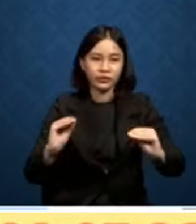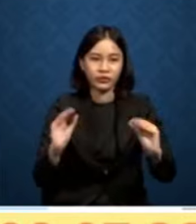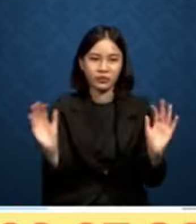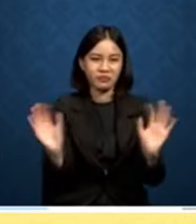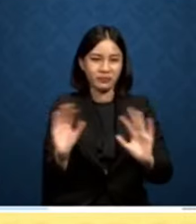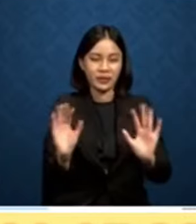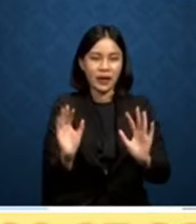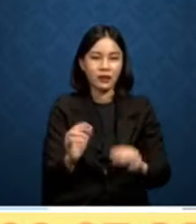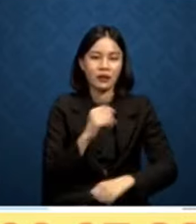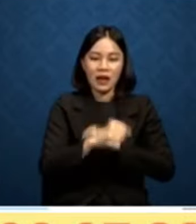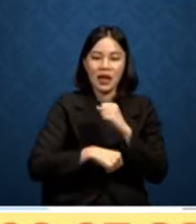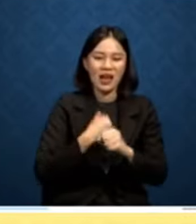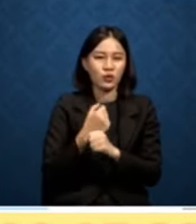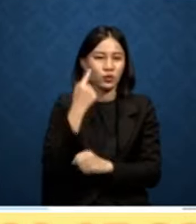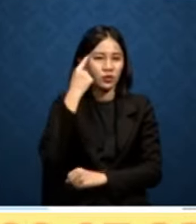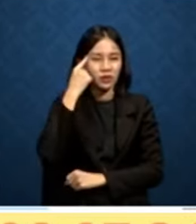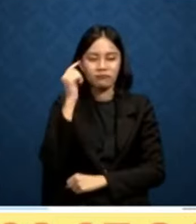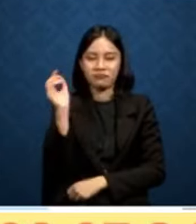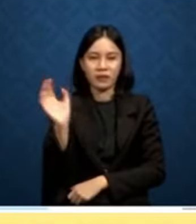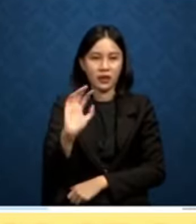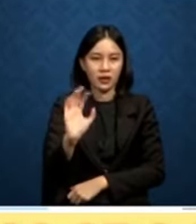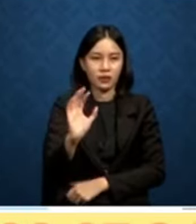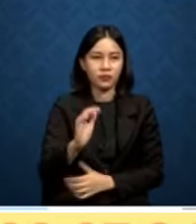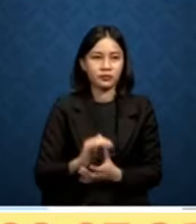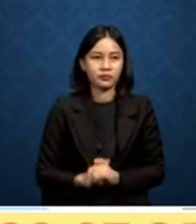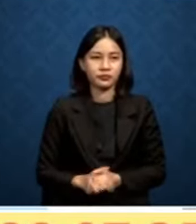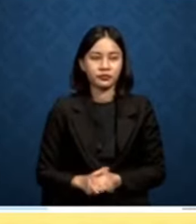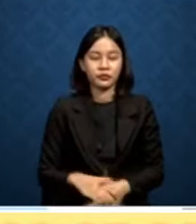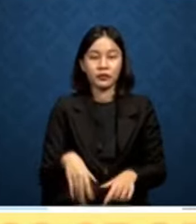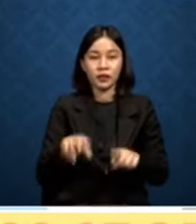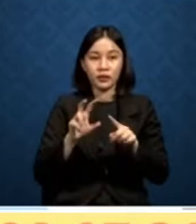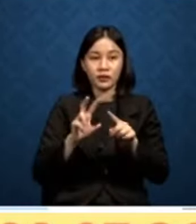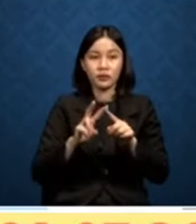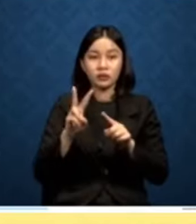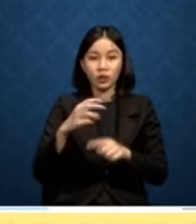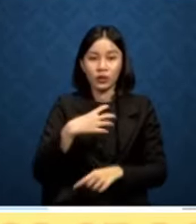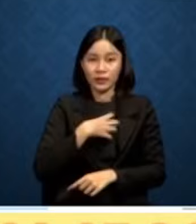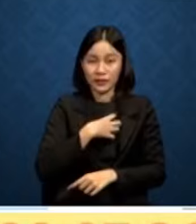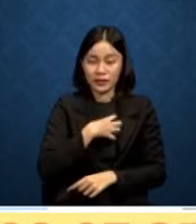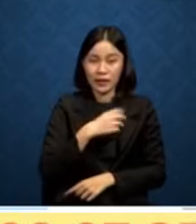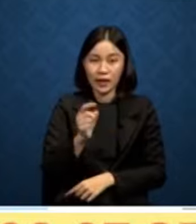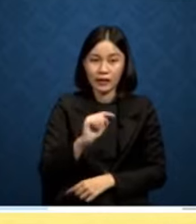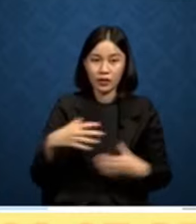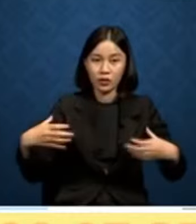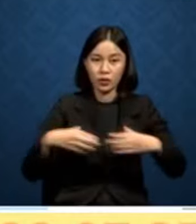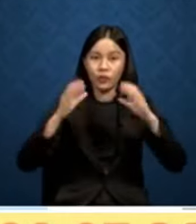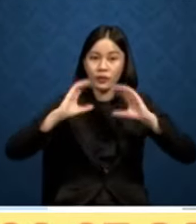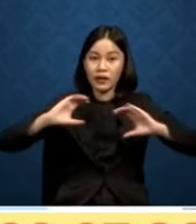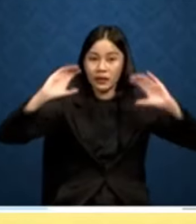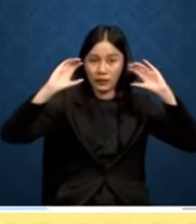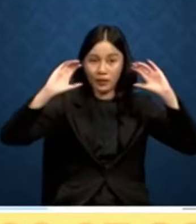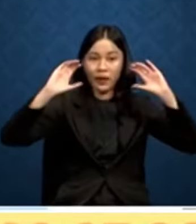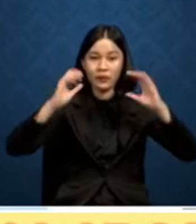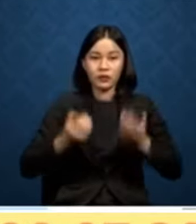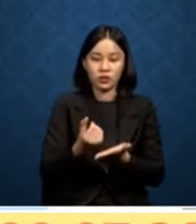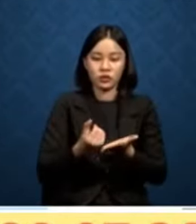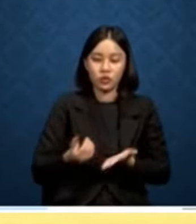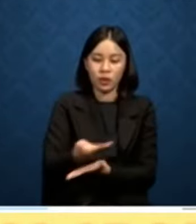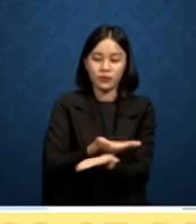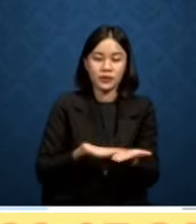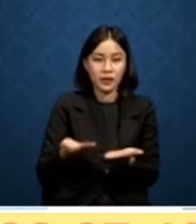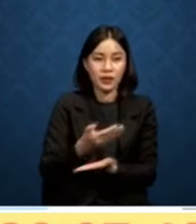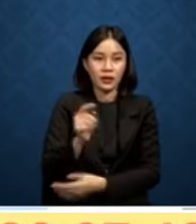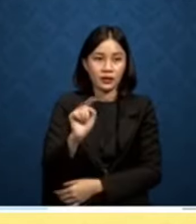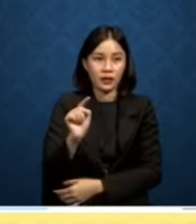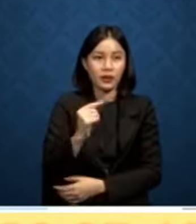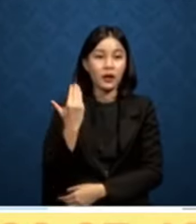อายุความเลยด้ซำข้อที่สอง ที่ผมอยากให้รัฐบาลพิจารณาซึ่ง จิ